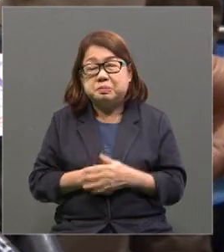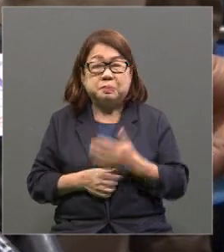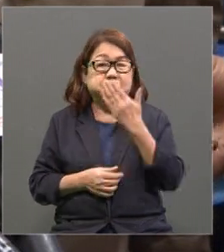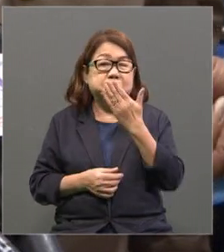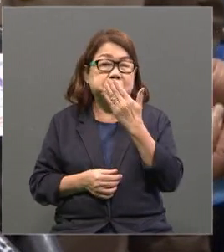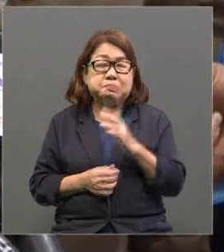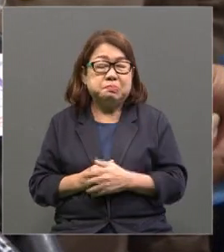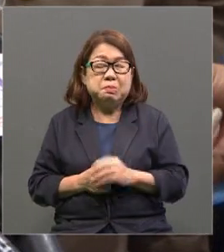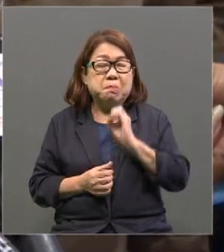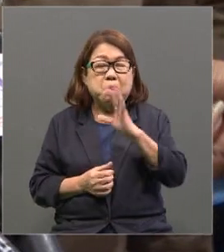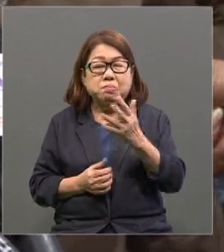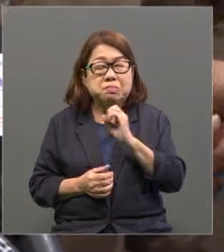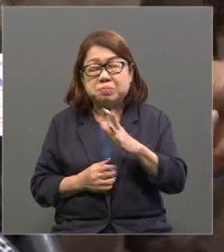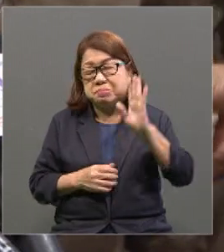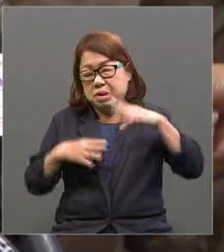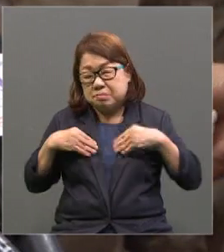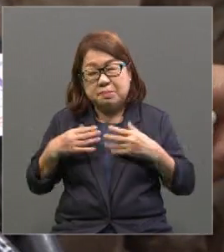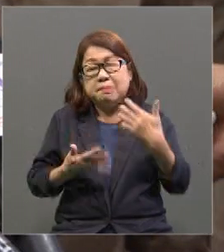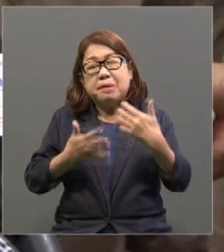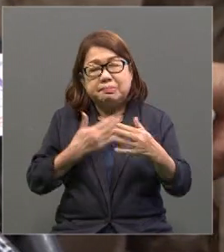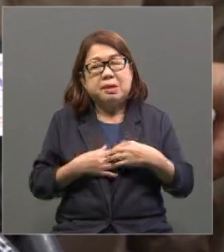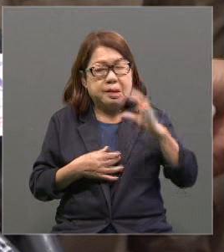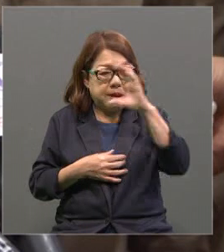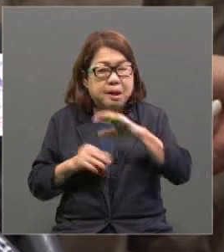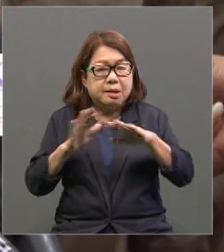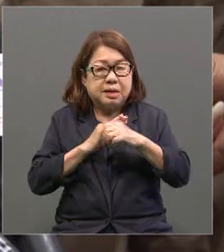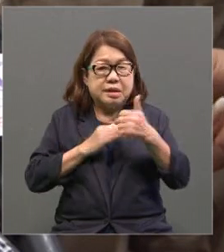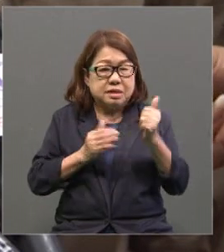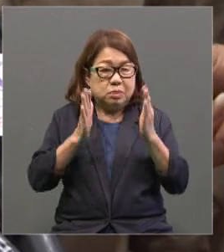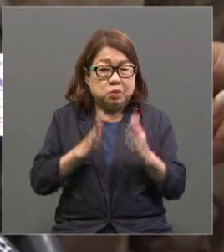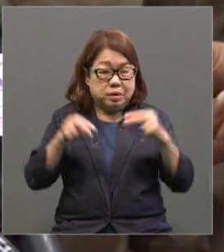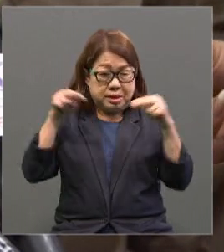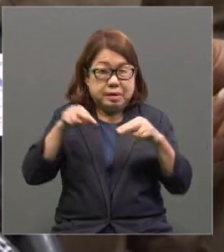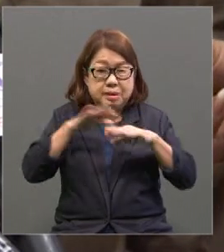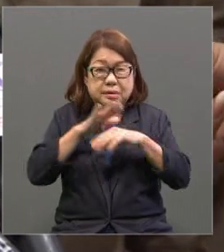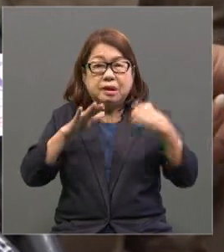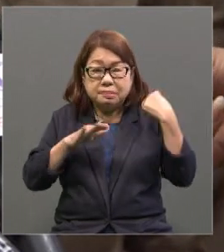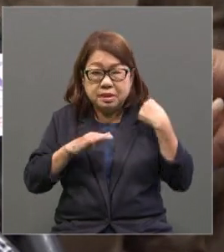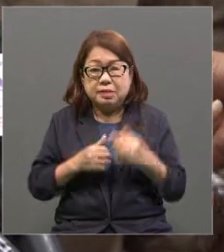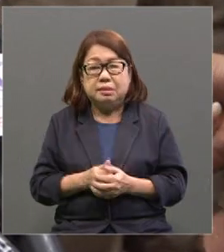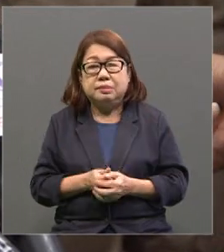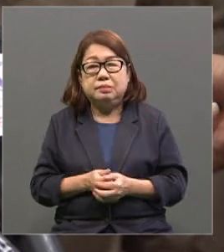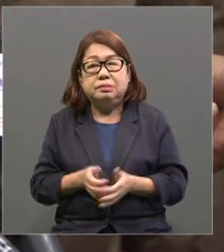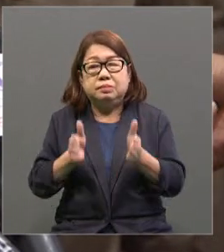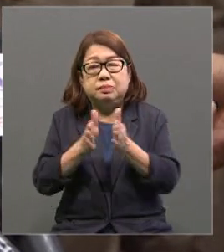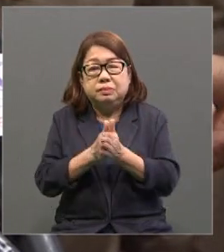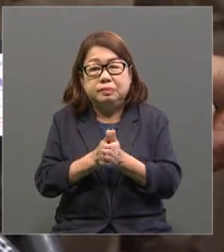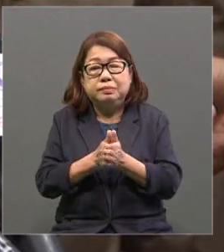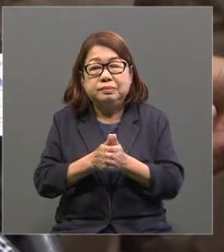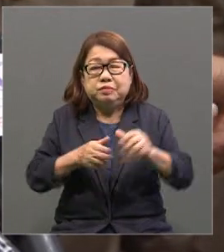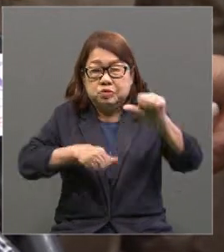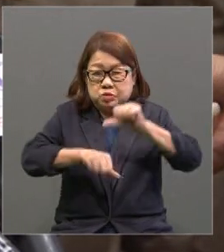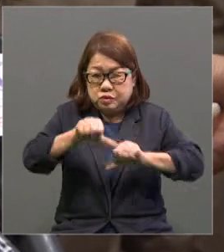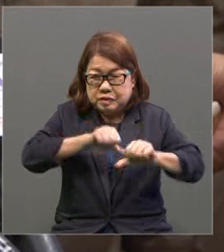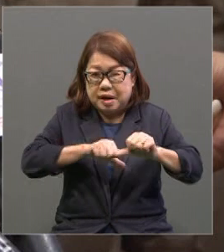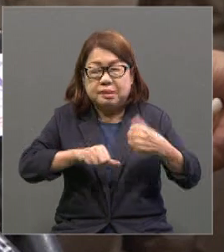รเราก็สามารถหาหลักฐานทางอื่นนะครับจากพยานจากพยานบุคคลพยานนิติวิทยาศาสตร์